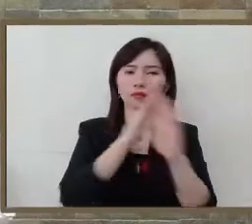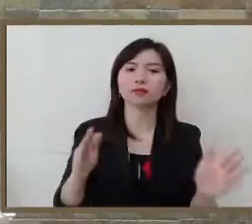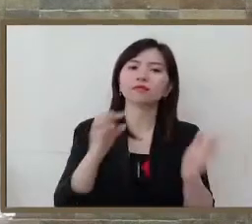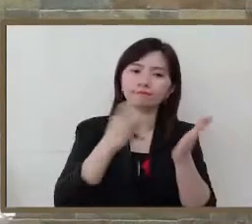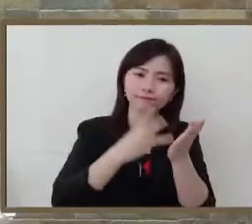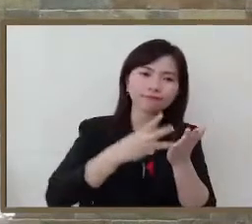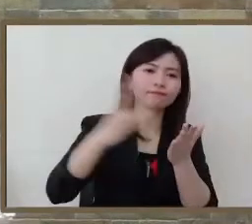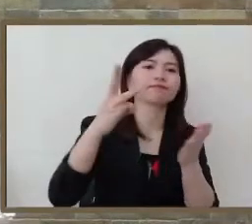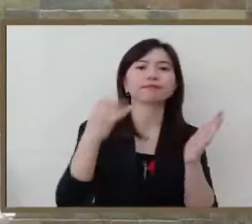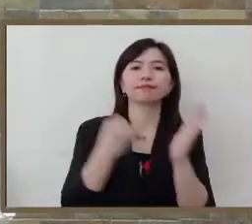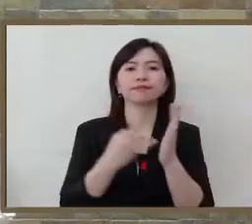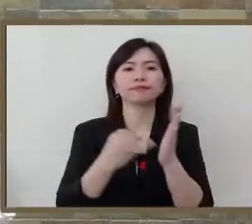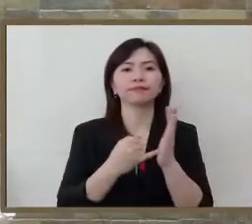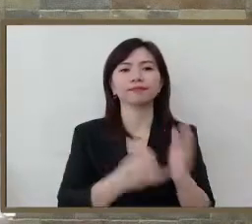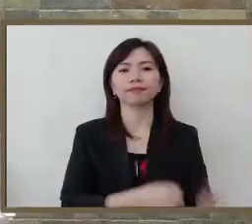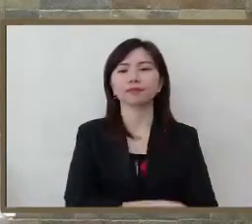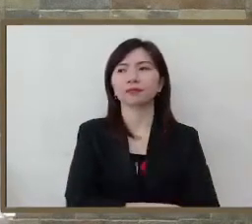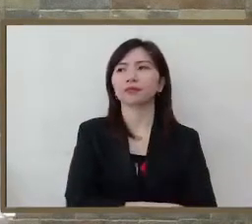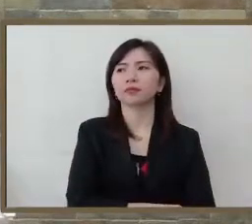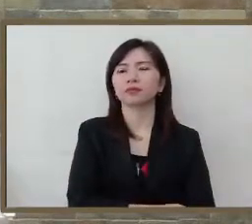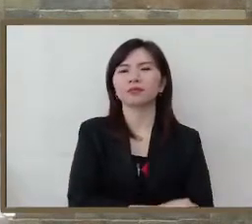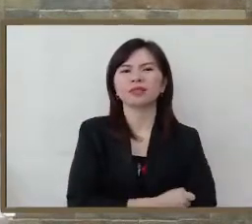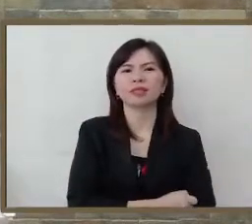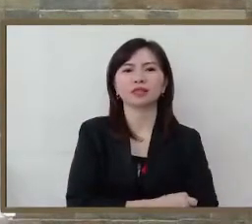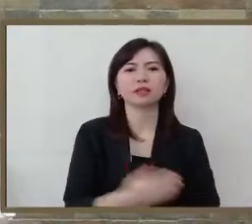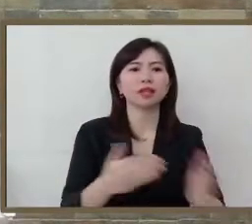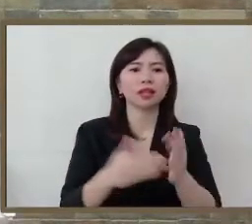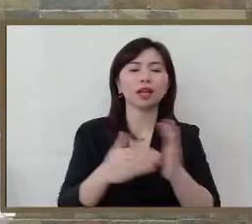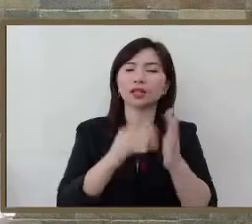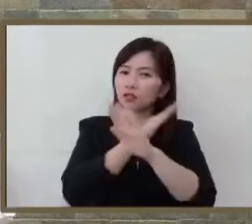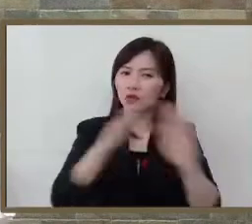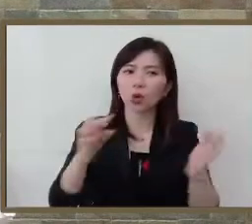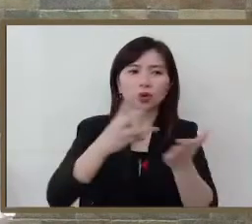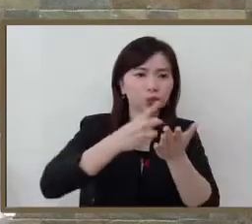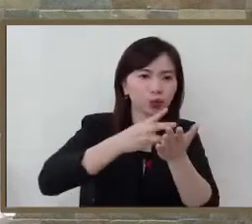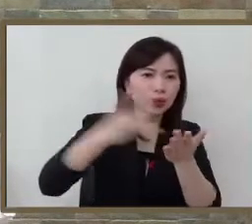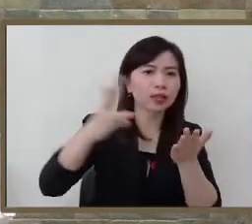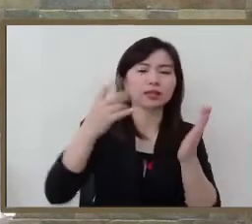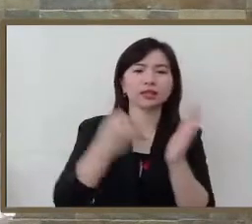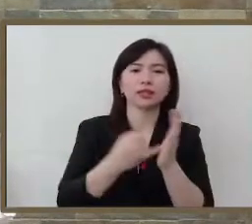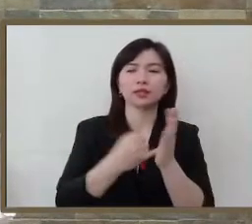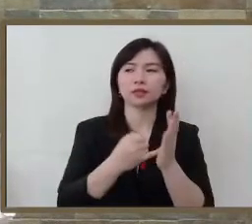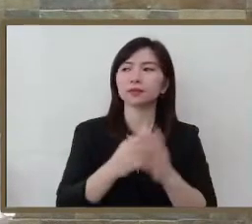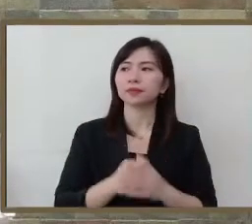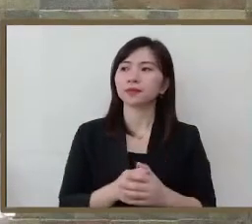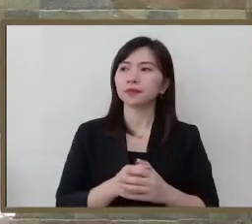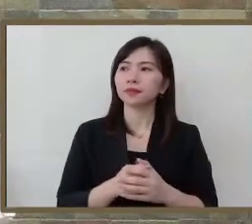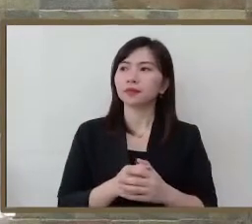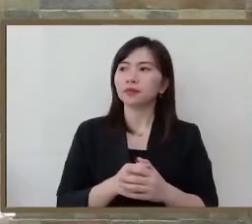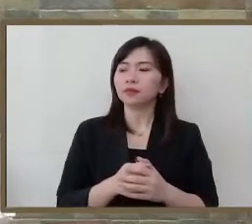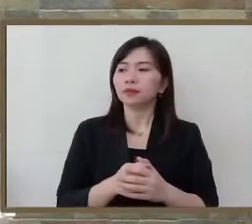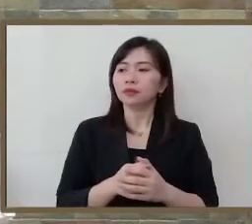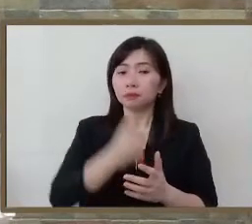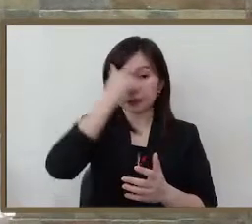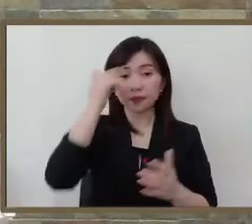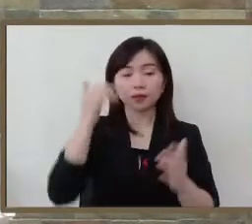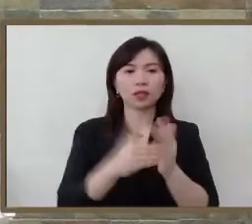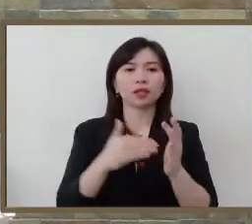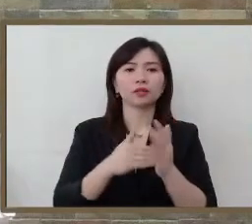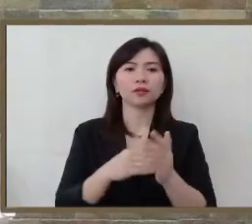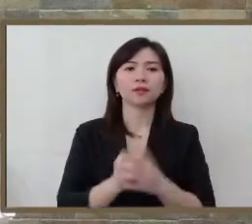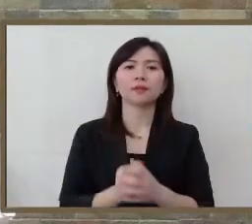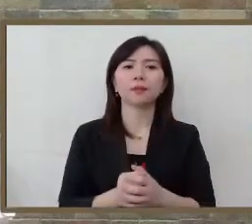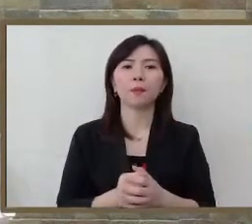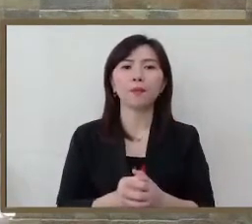spend it up. Huwag mong sasayangin. Huwag mong sasayangin, young people. Because I do believe,